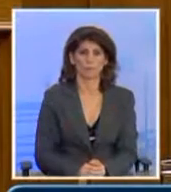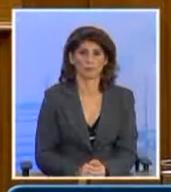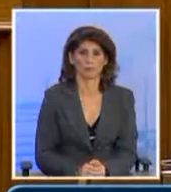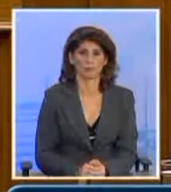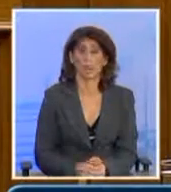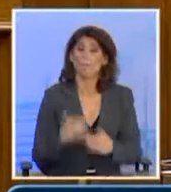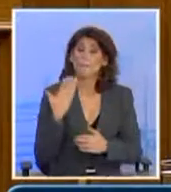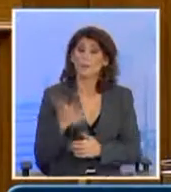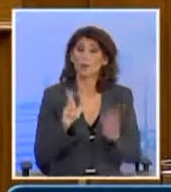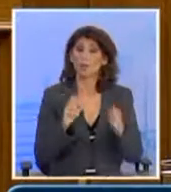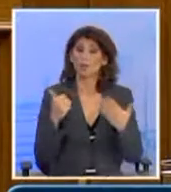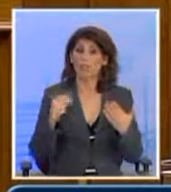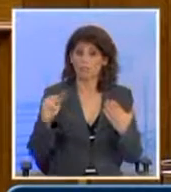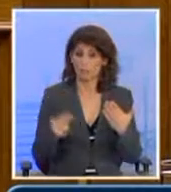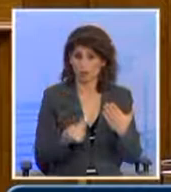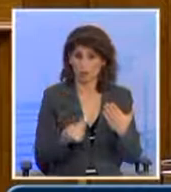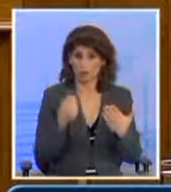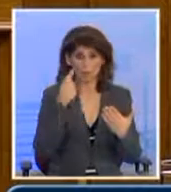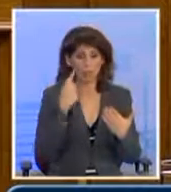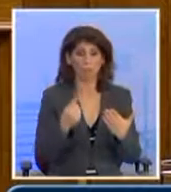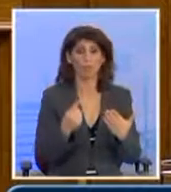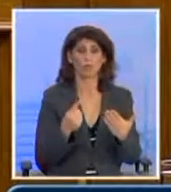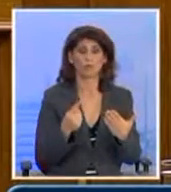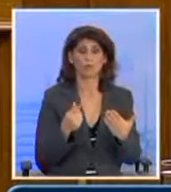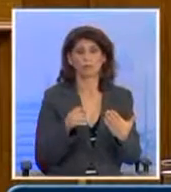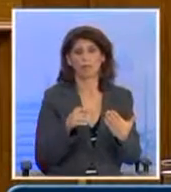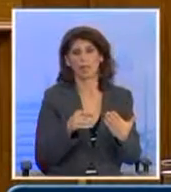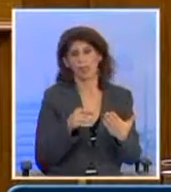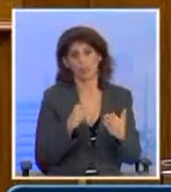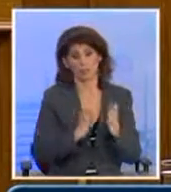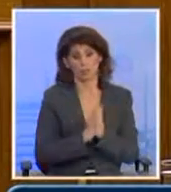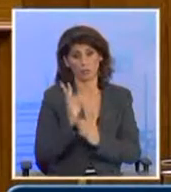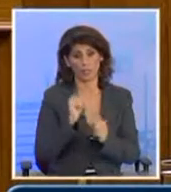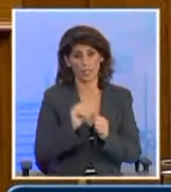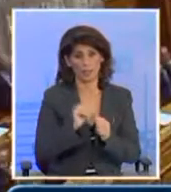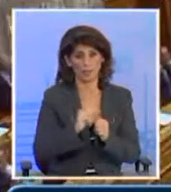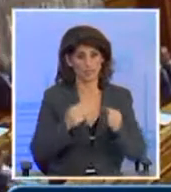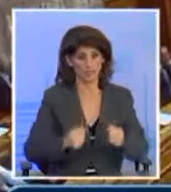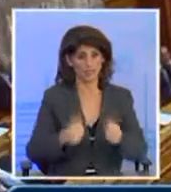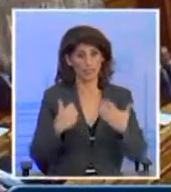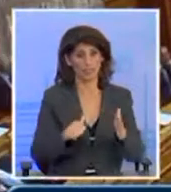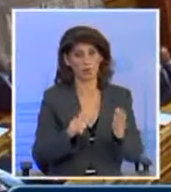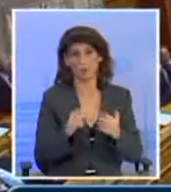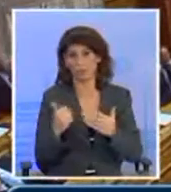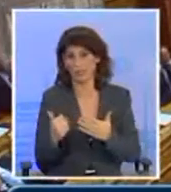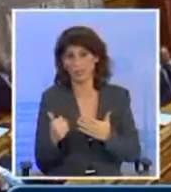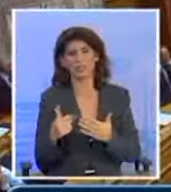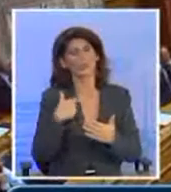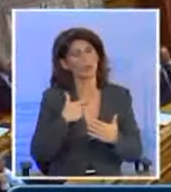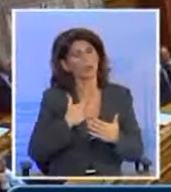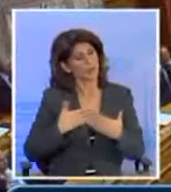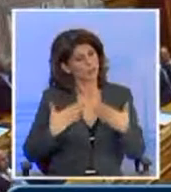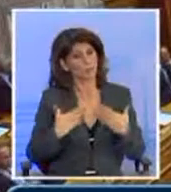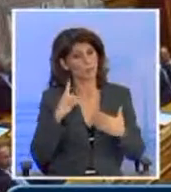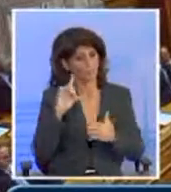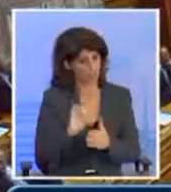Όχι. Είναι 586 ευρώ και αν το ανάγουμε σε 12μηνη βάση είναι 686. Χαίρομαι που δεν το είπατε και ελπίζω να μην το πιστεύετε ότι θα